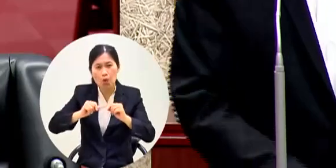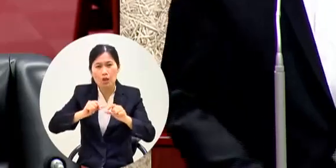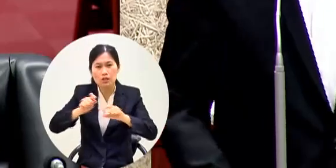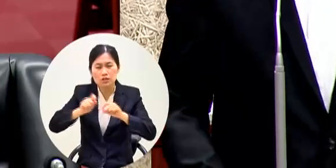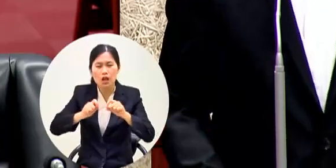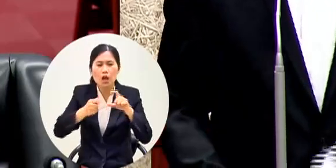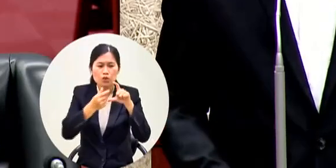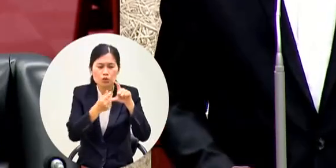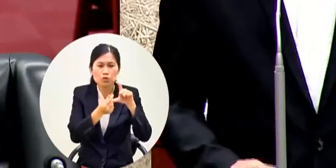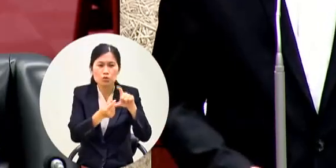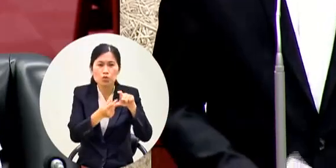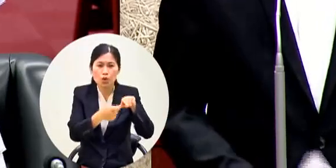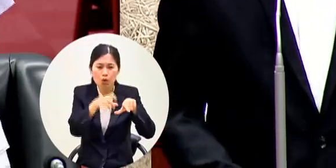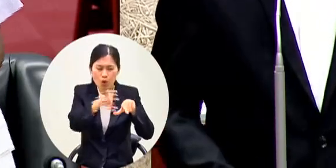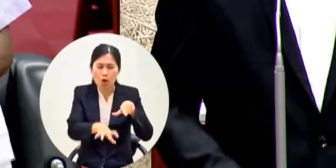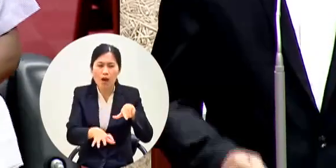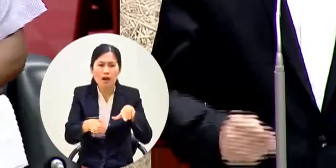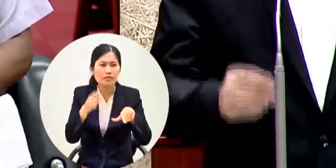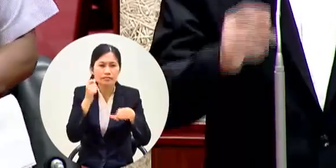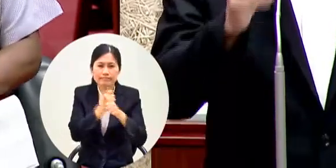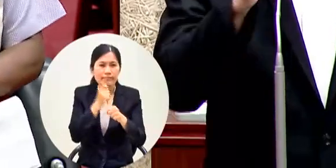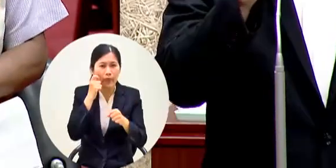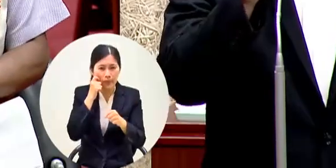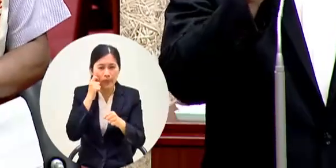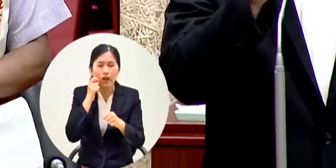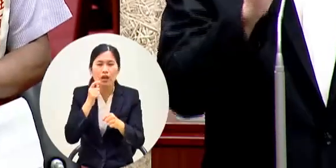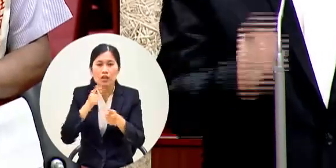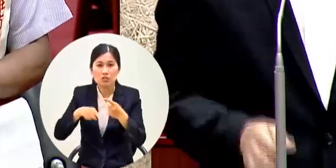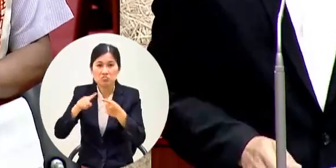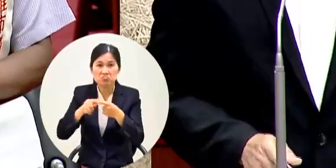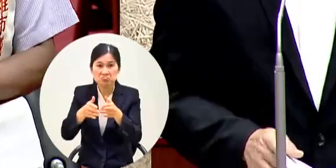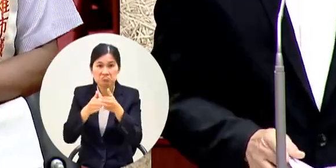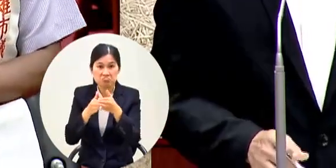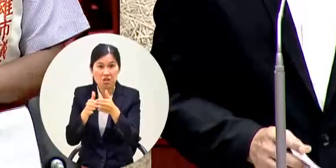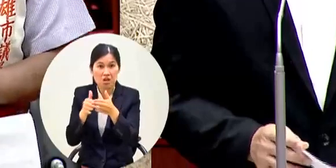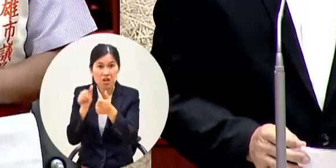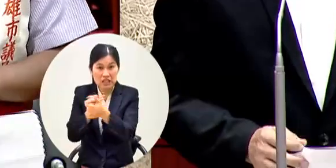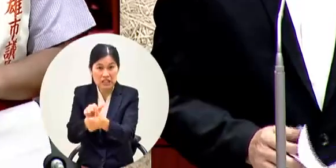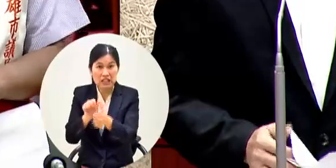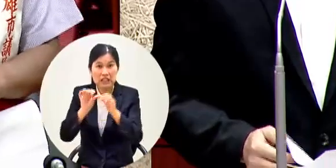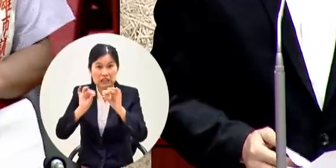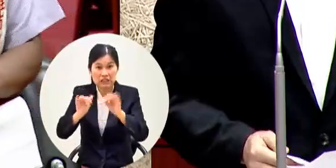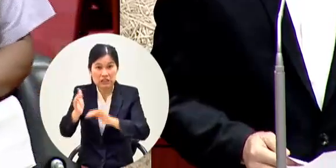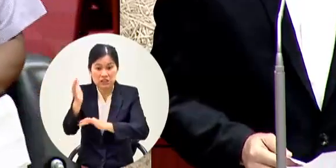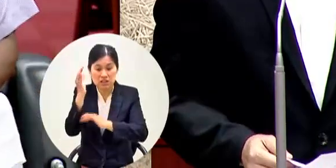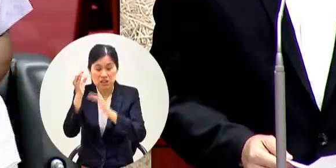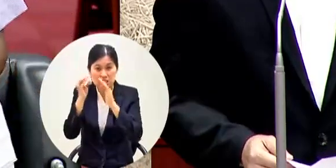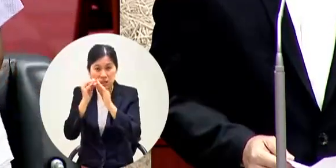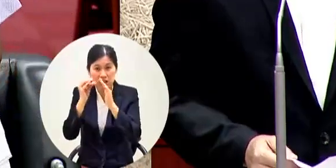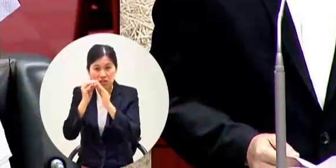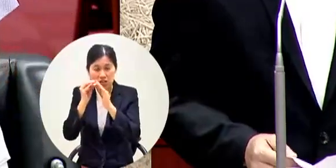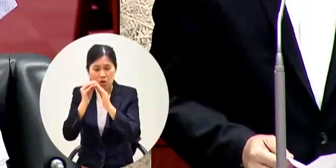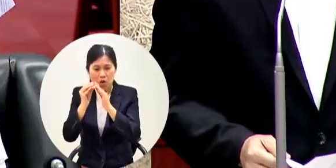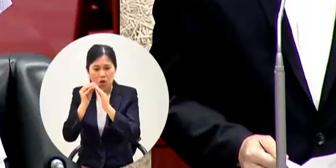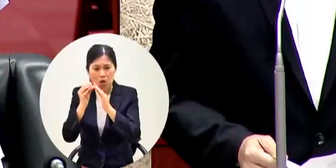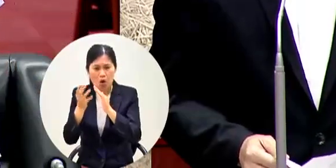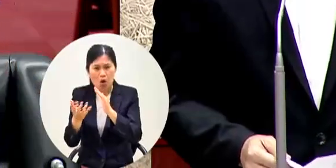业，包括体育的产业。希望国土计